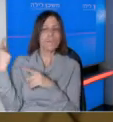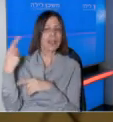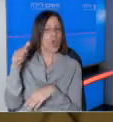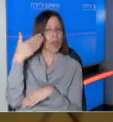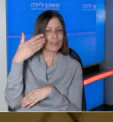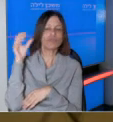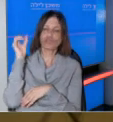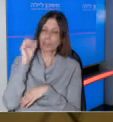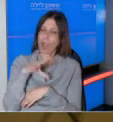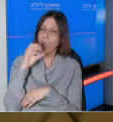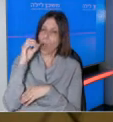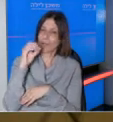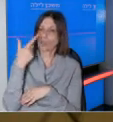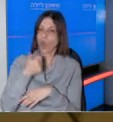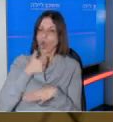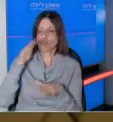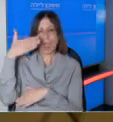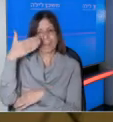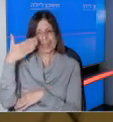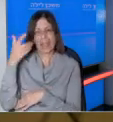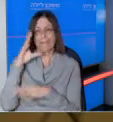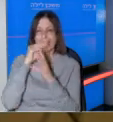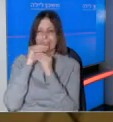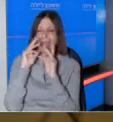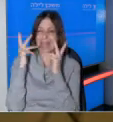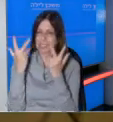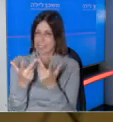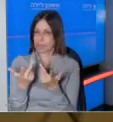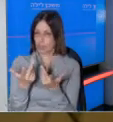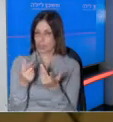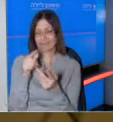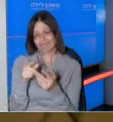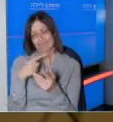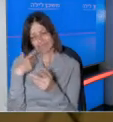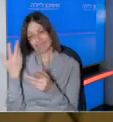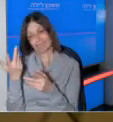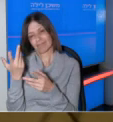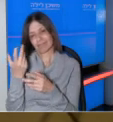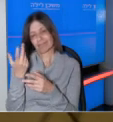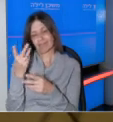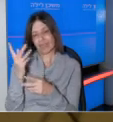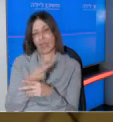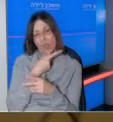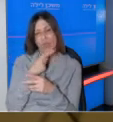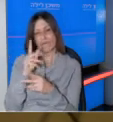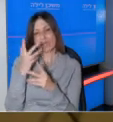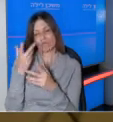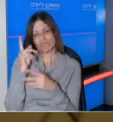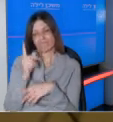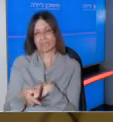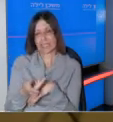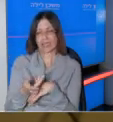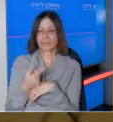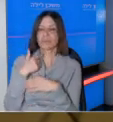שמגיע אומיקרון, וראש המדינה מדבר לציבור, כך נהוג וכך רצוי. בסופו של